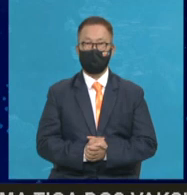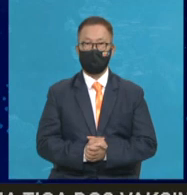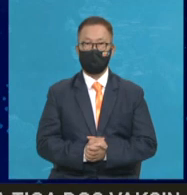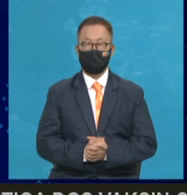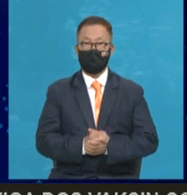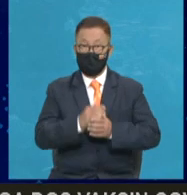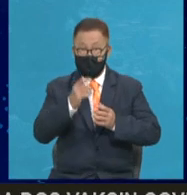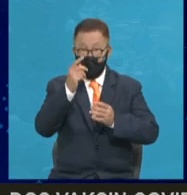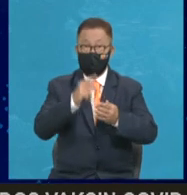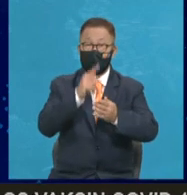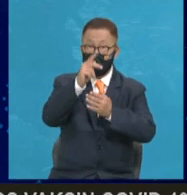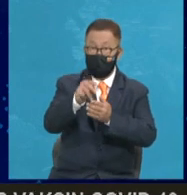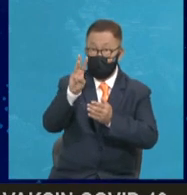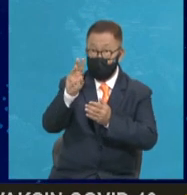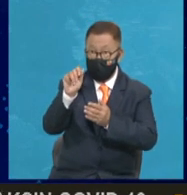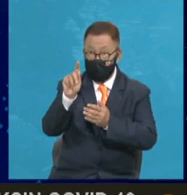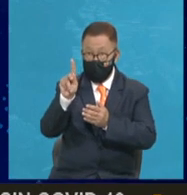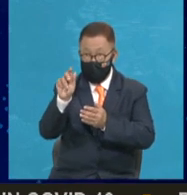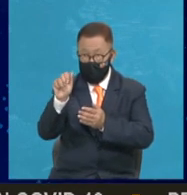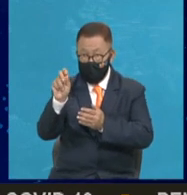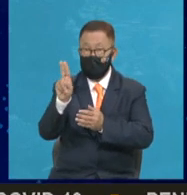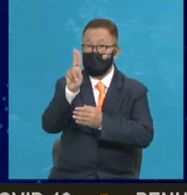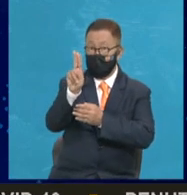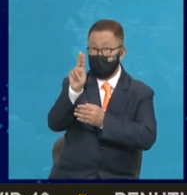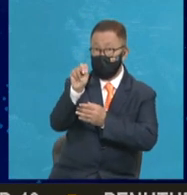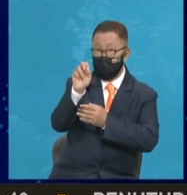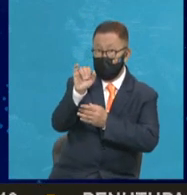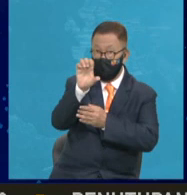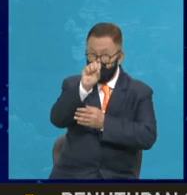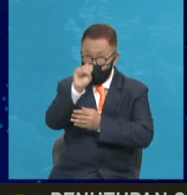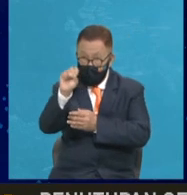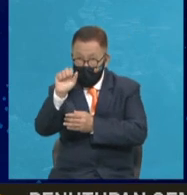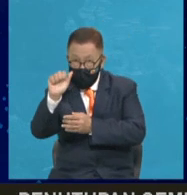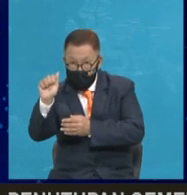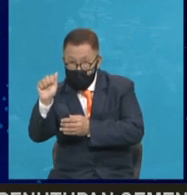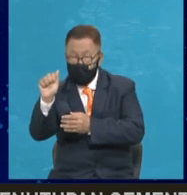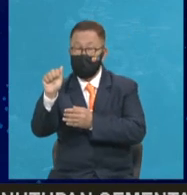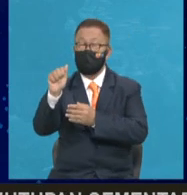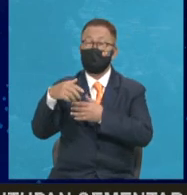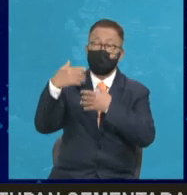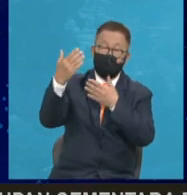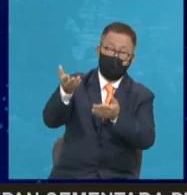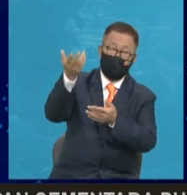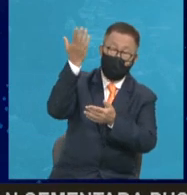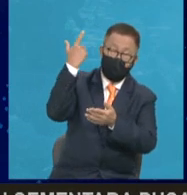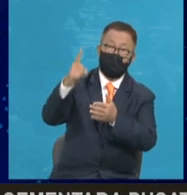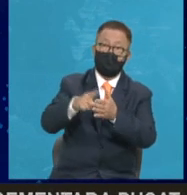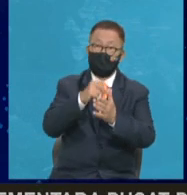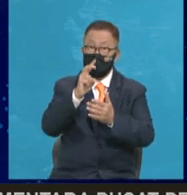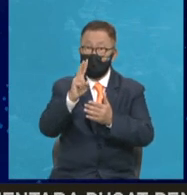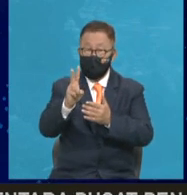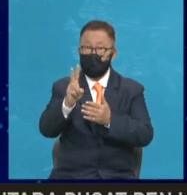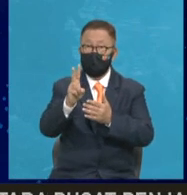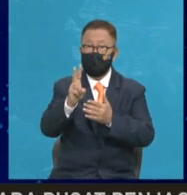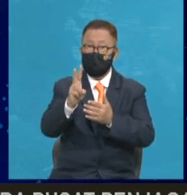Hai susulan program wakaf mushaf Universitas Islam Sultan Syarif Ali Umi sayang dibukakan se-16 Februari lalu wakaf